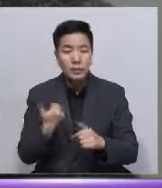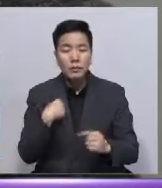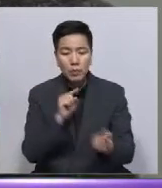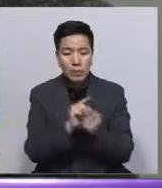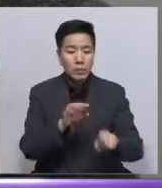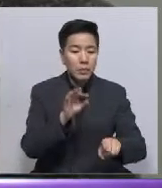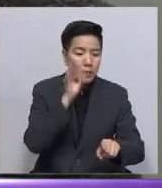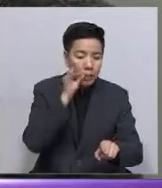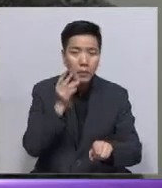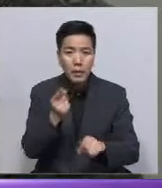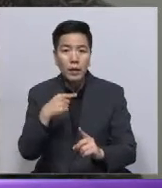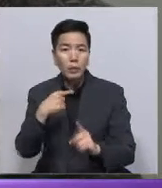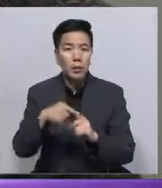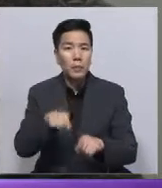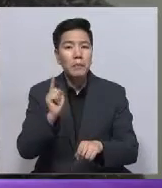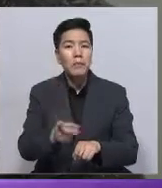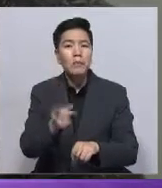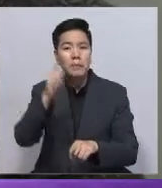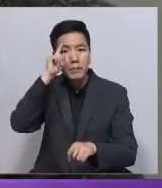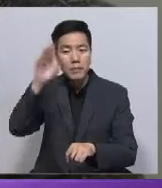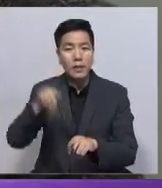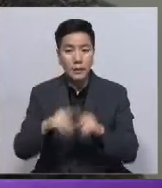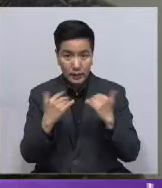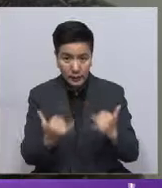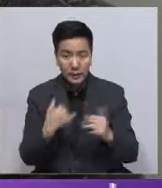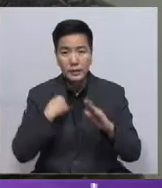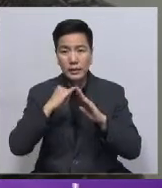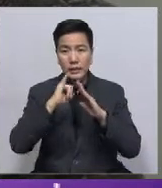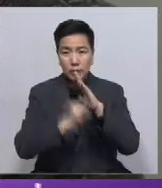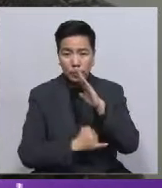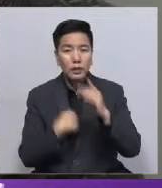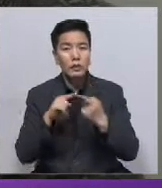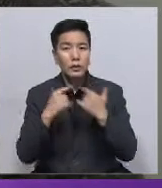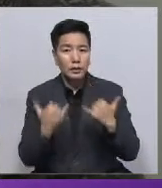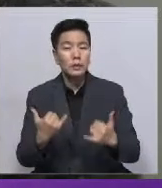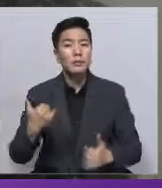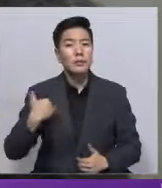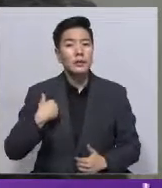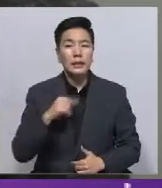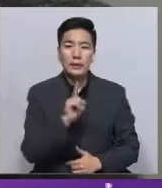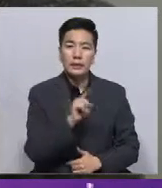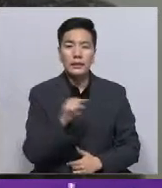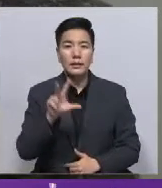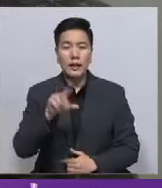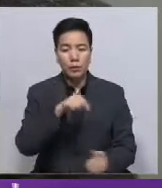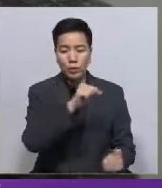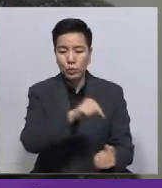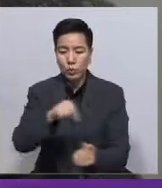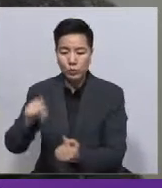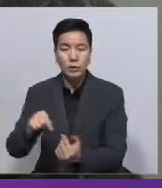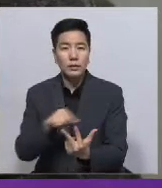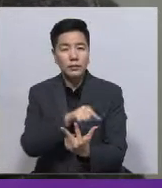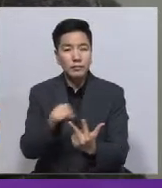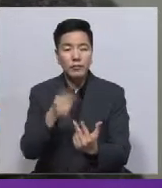นัขที่ให้ผลบวกด้วยโรคพิษสุนัขบ้านะครับแต่ละจังหวัดก็มี 1-3 จุดนะครับแต่ละจุ